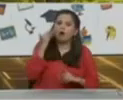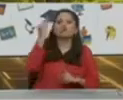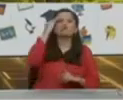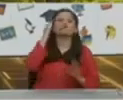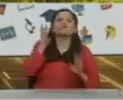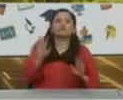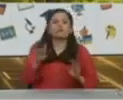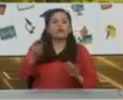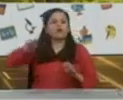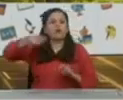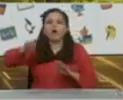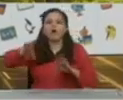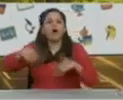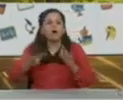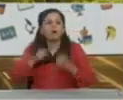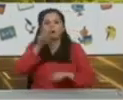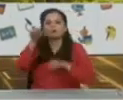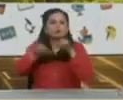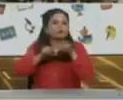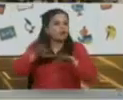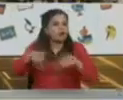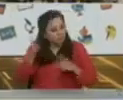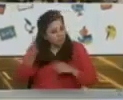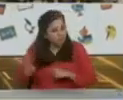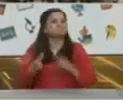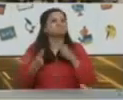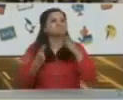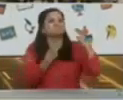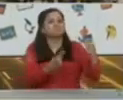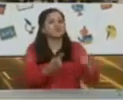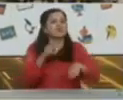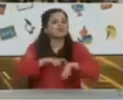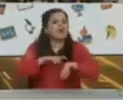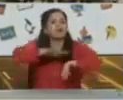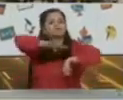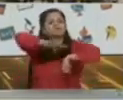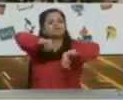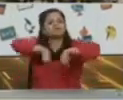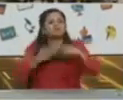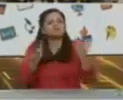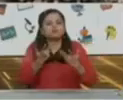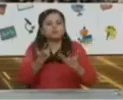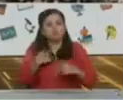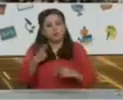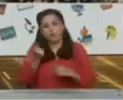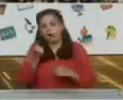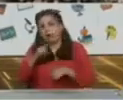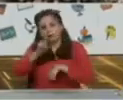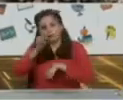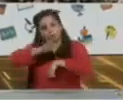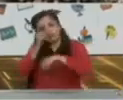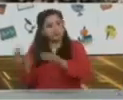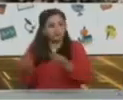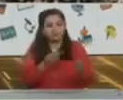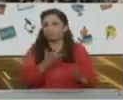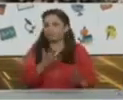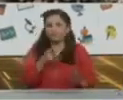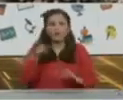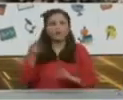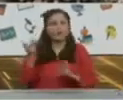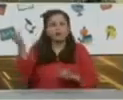कैसे खाना पकता है, कितनी देर लगती है, कितने इंग्रेडिएंट्स